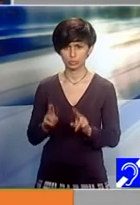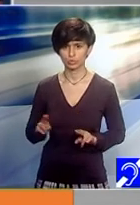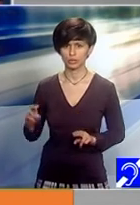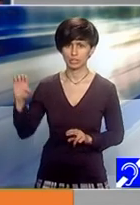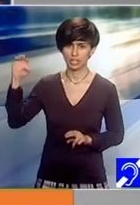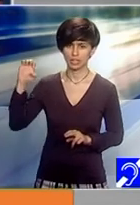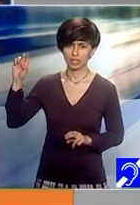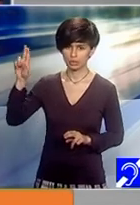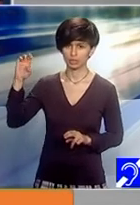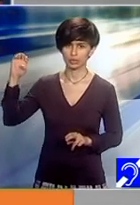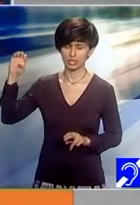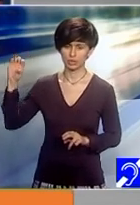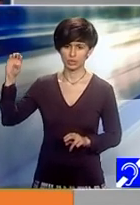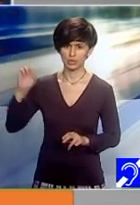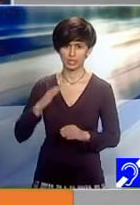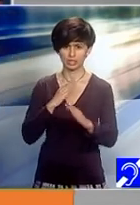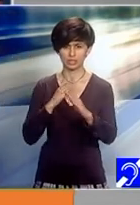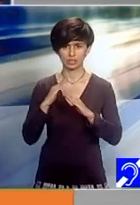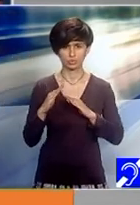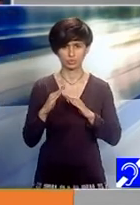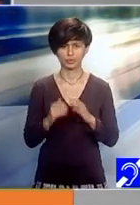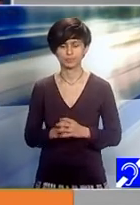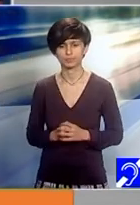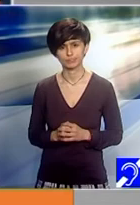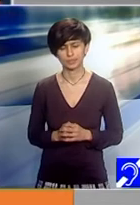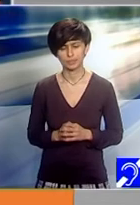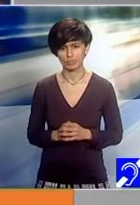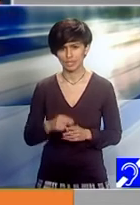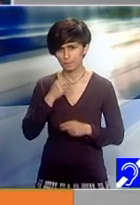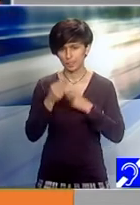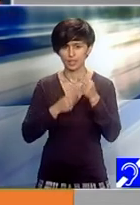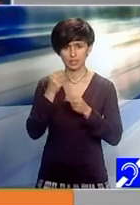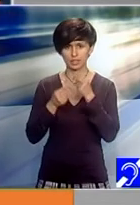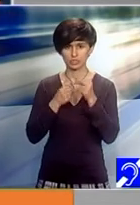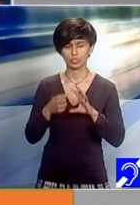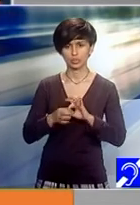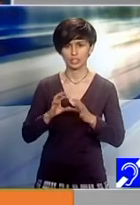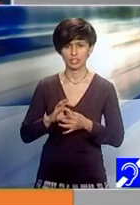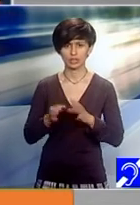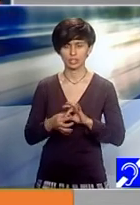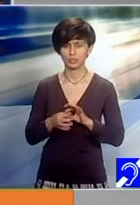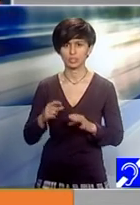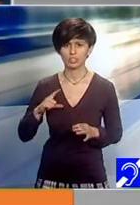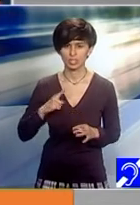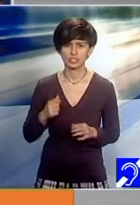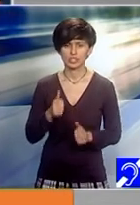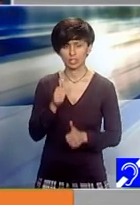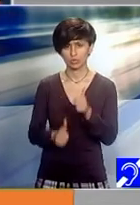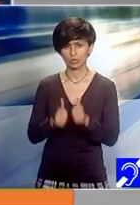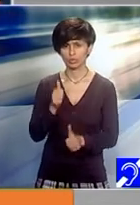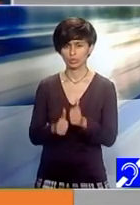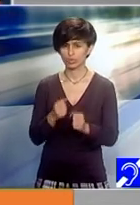Jocurile Olimpice e un concurs. La Jocurile Olimpice, competiția de judo e un concurs foarte frumos din cauza